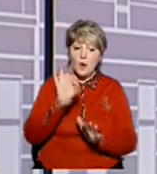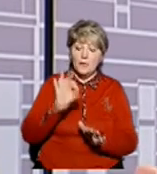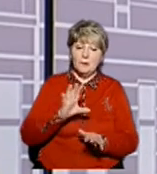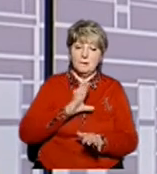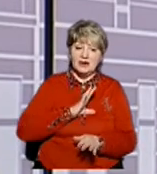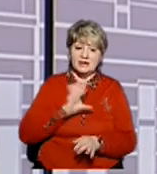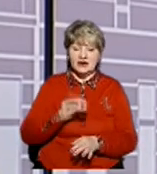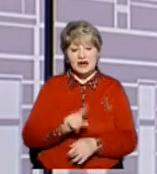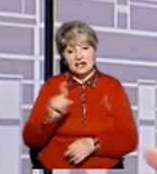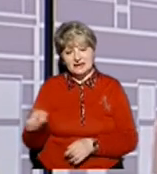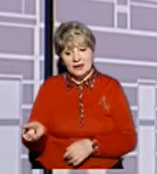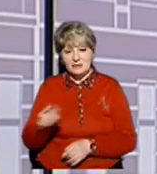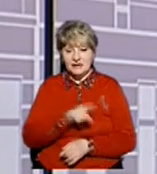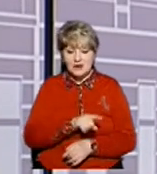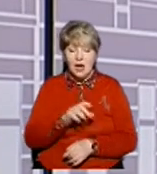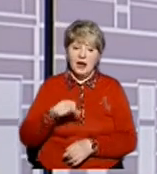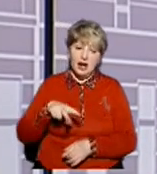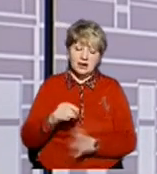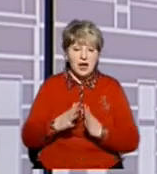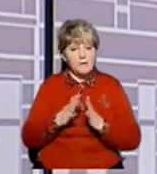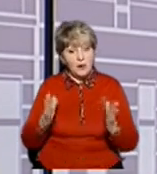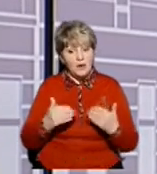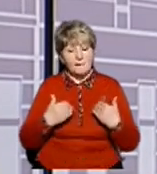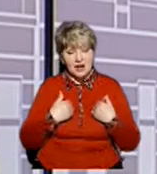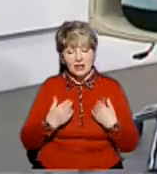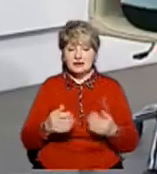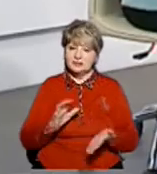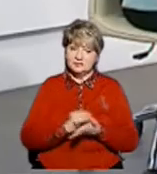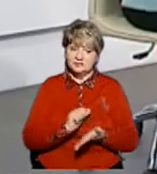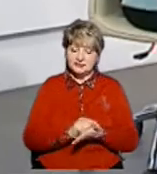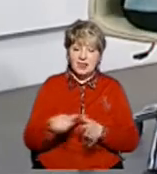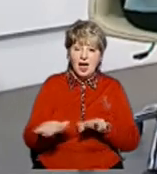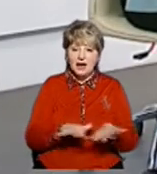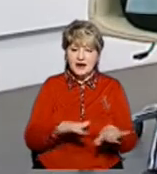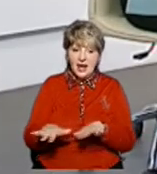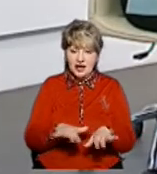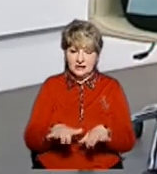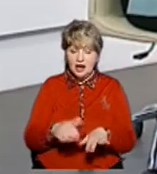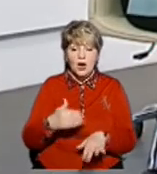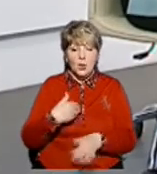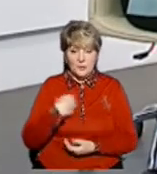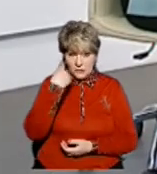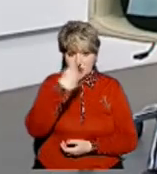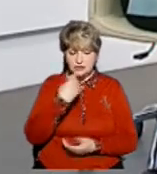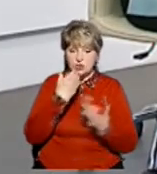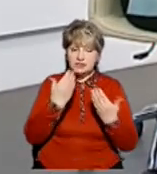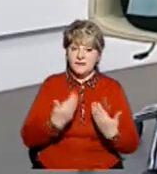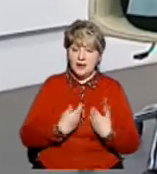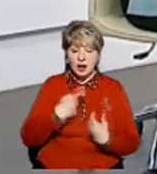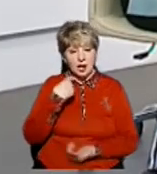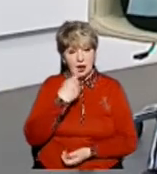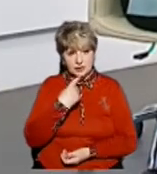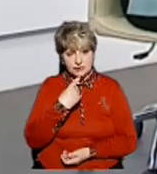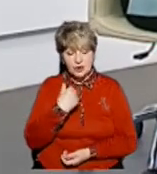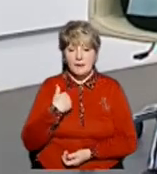бути і ріелтором-волонтером, але в більшості так, ми ріелтори. І є люди, які в мене особисто зверталися і кажуть,